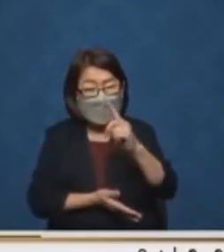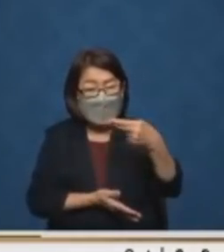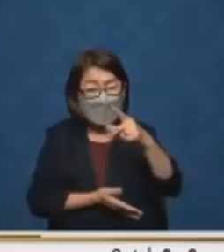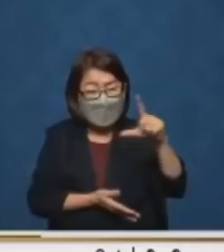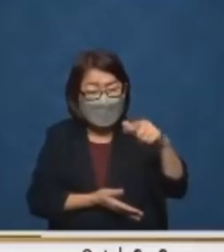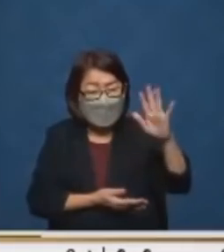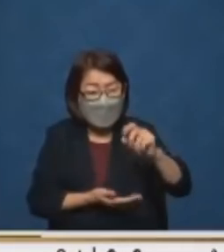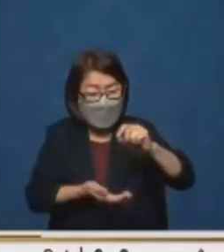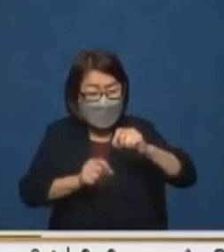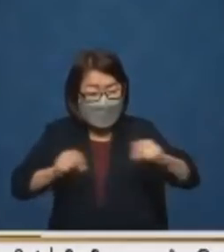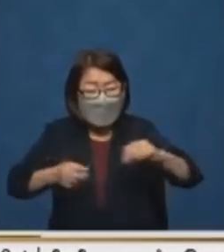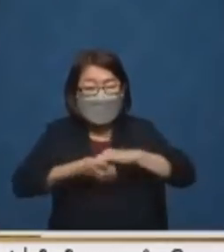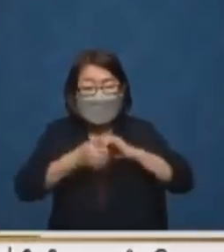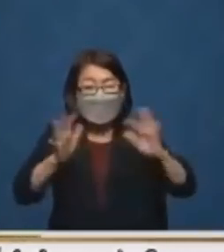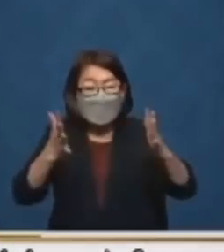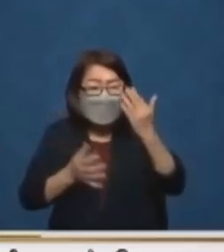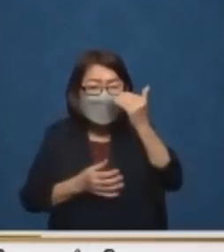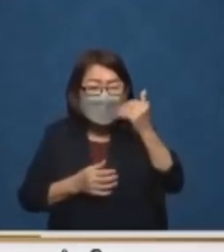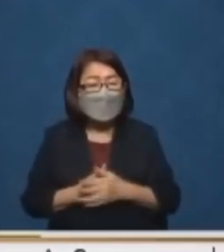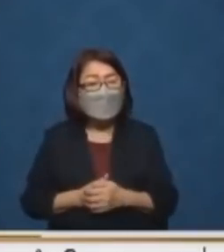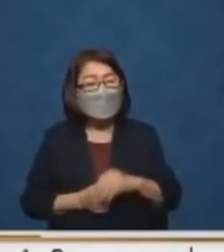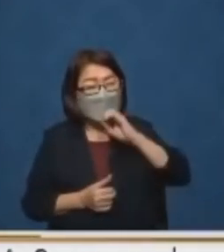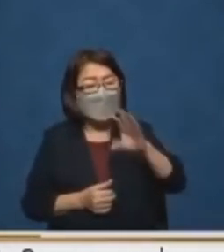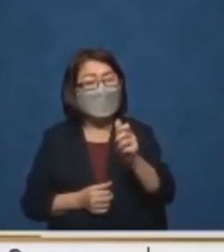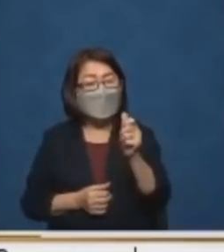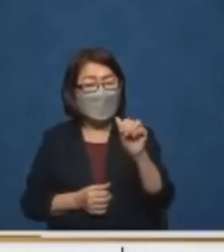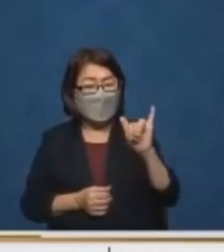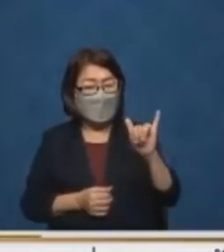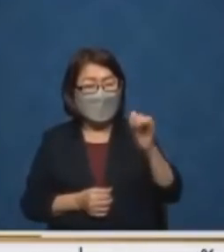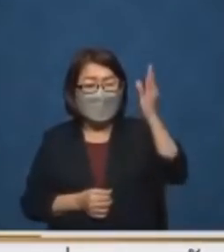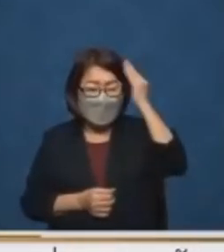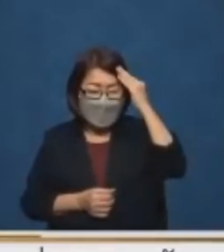ใสัญญาจ้าง cafeterias แล้วแ้งให้องการเพสัจกรมทราบ